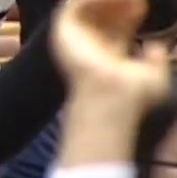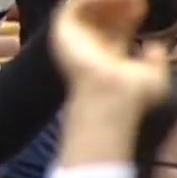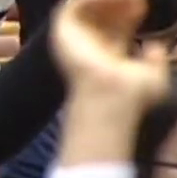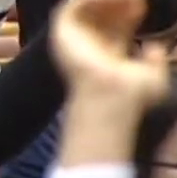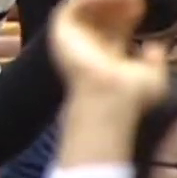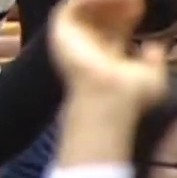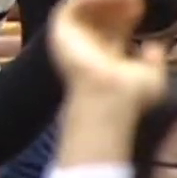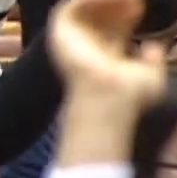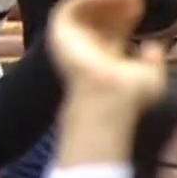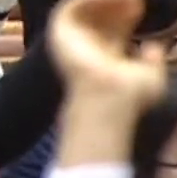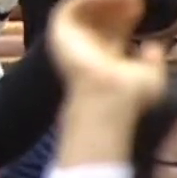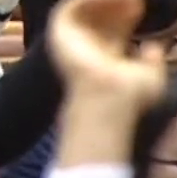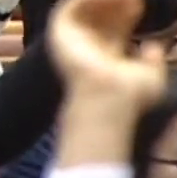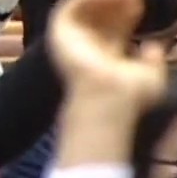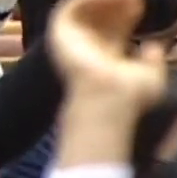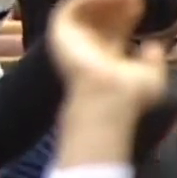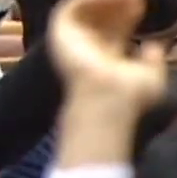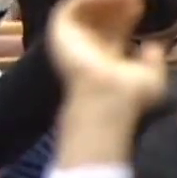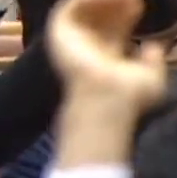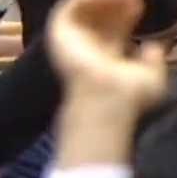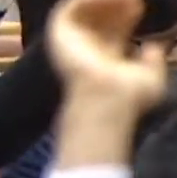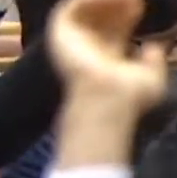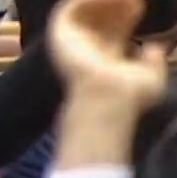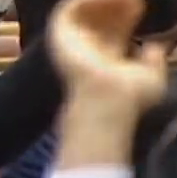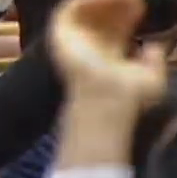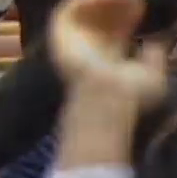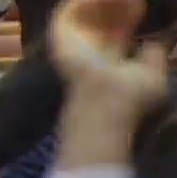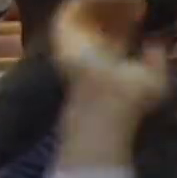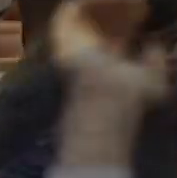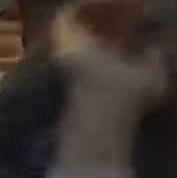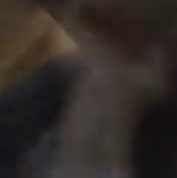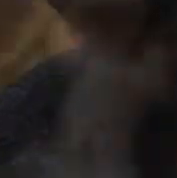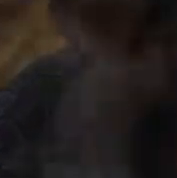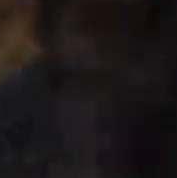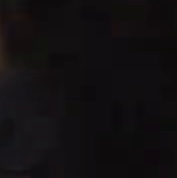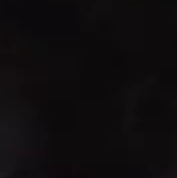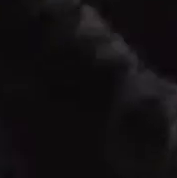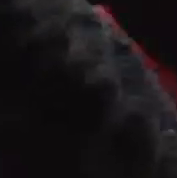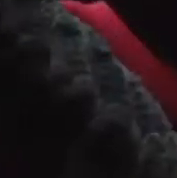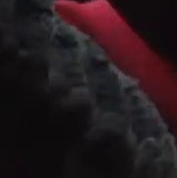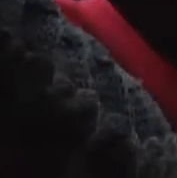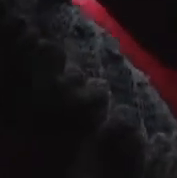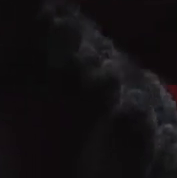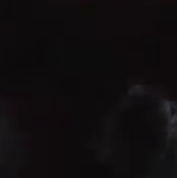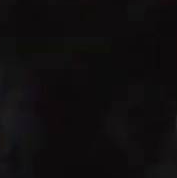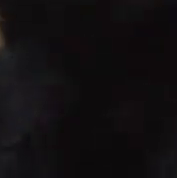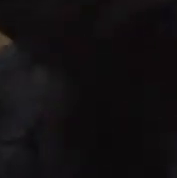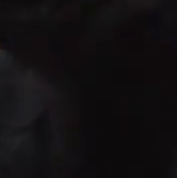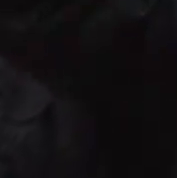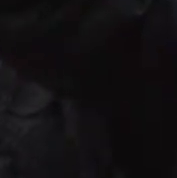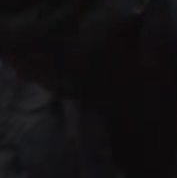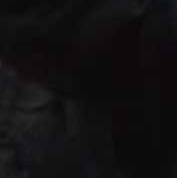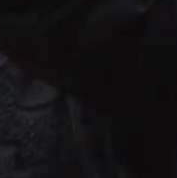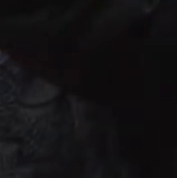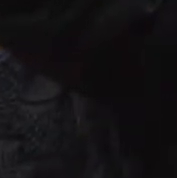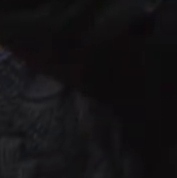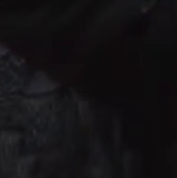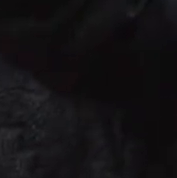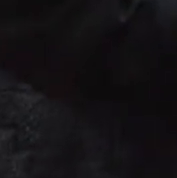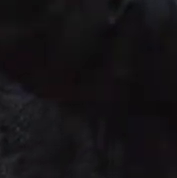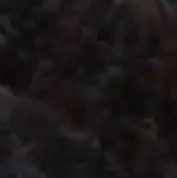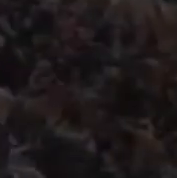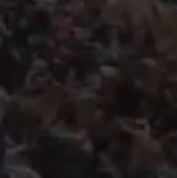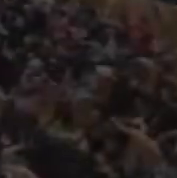나이 하여 주시옵소서 나의 모든 체를 담당하신 주님 나의 모든 사망과를 담당하신 주님 그